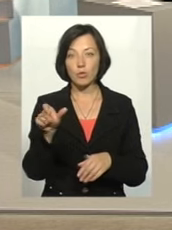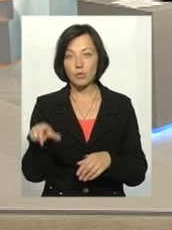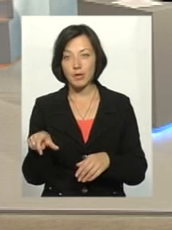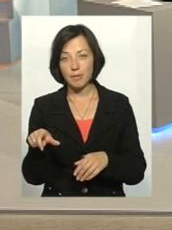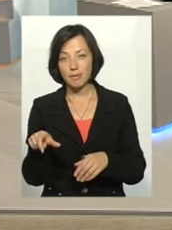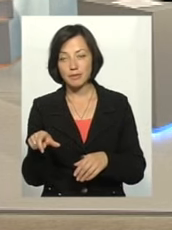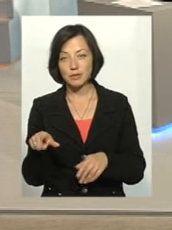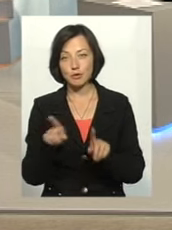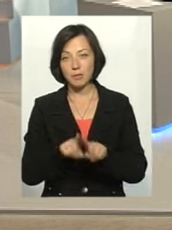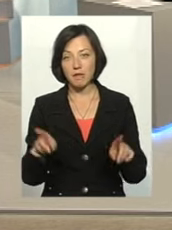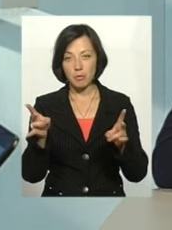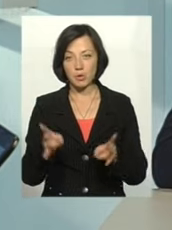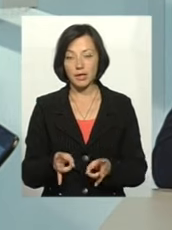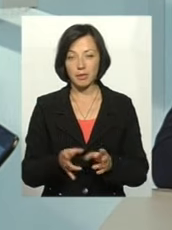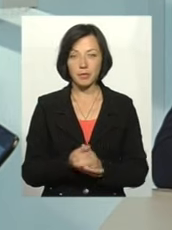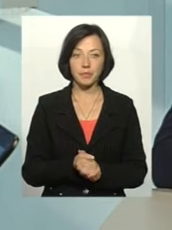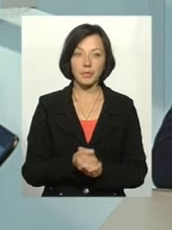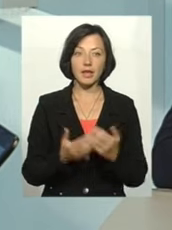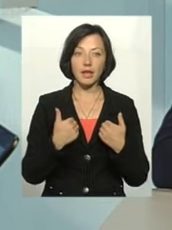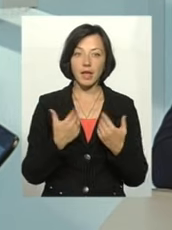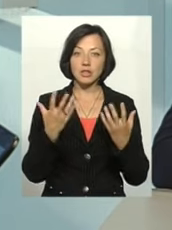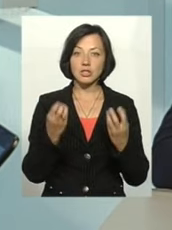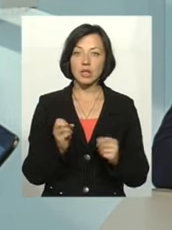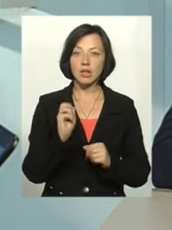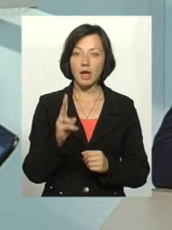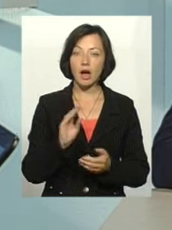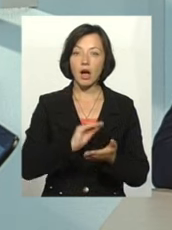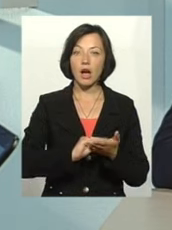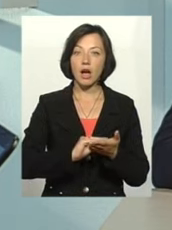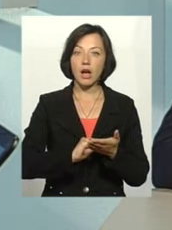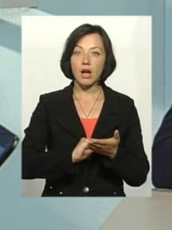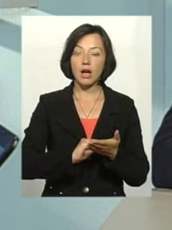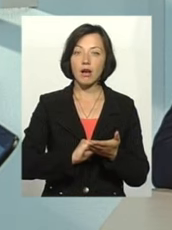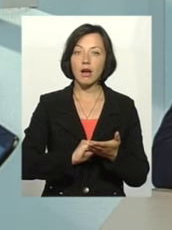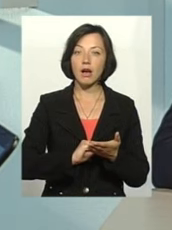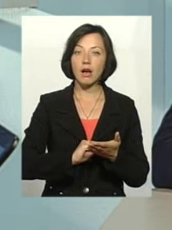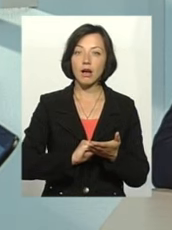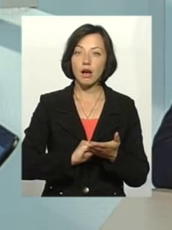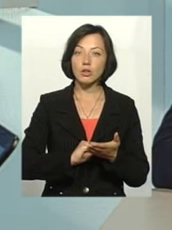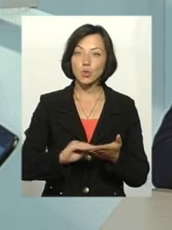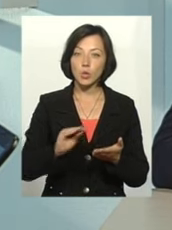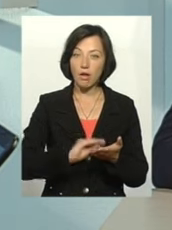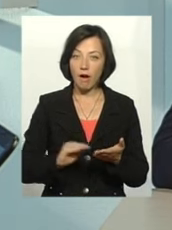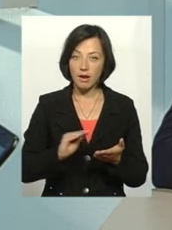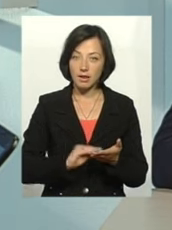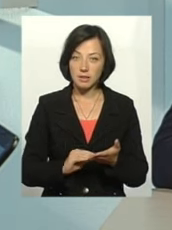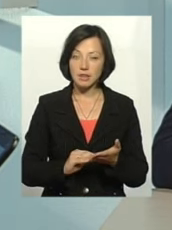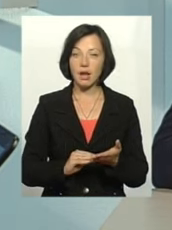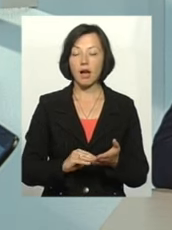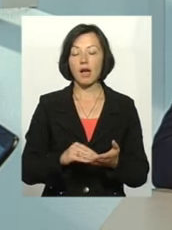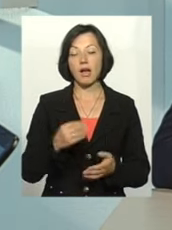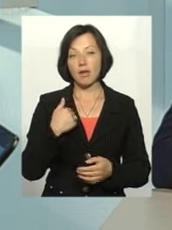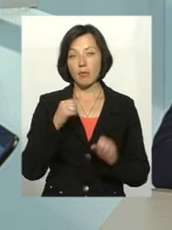потребами. Ви знаєте, я ще як і журналіст, як соціальний менеджер ВВ «Коаліція» можу сказати, що, мабуть, одна із